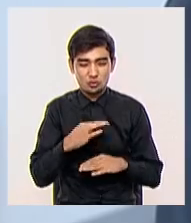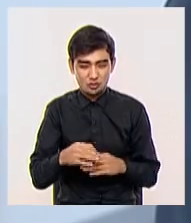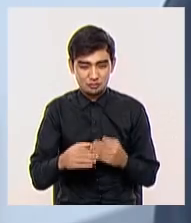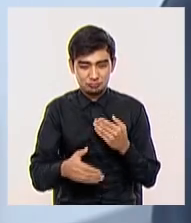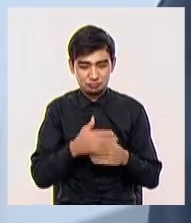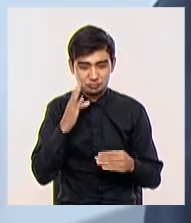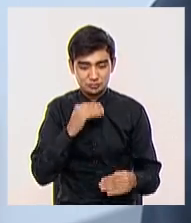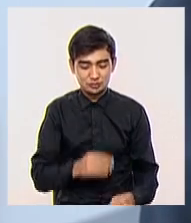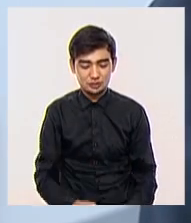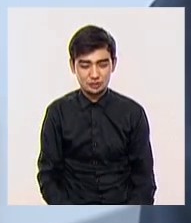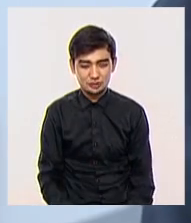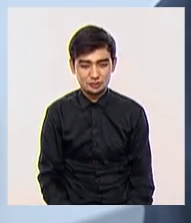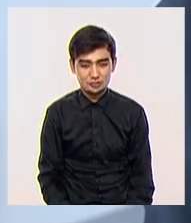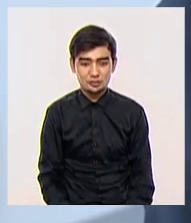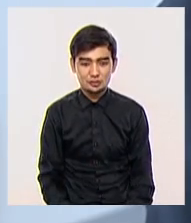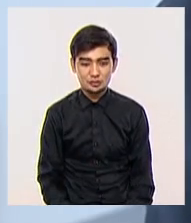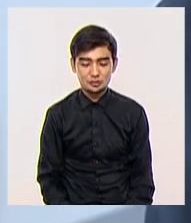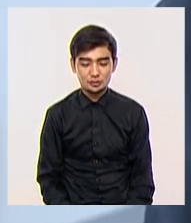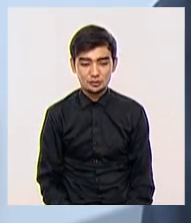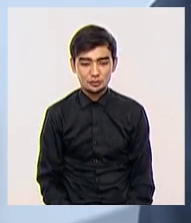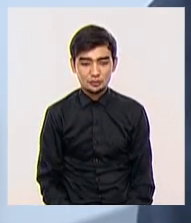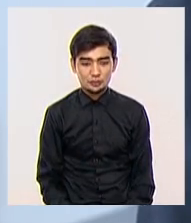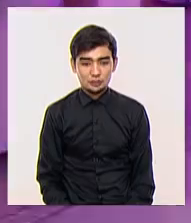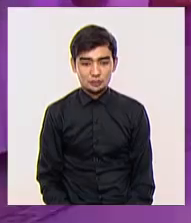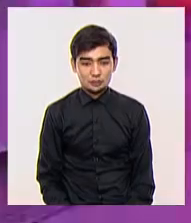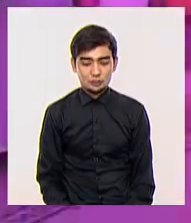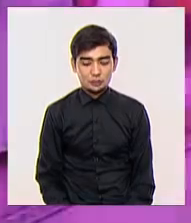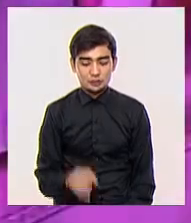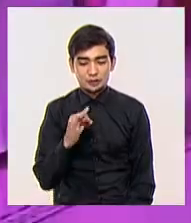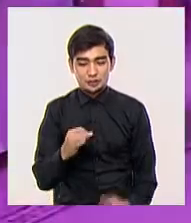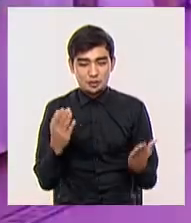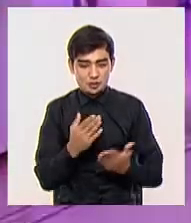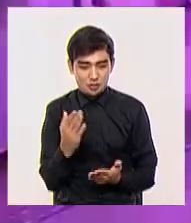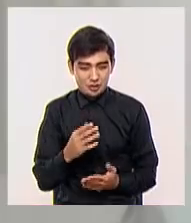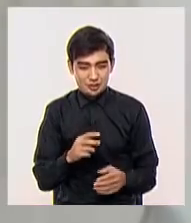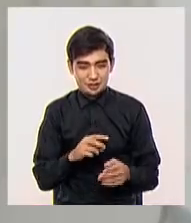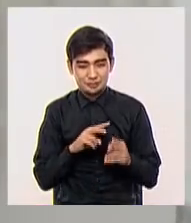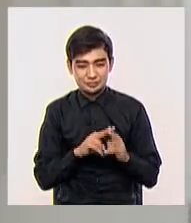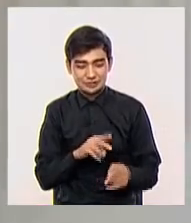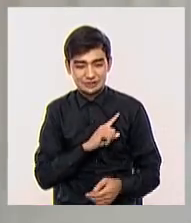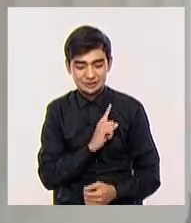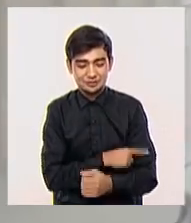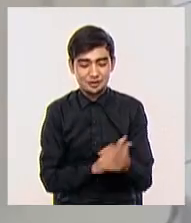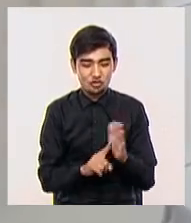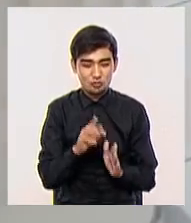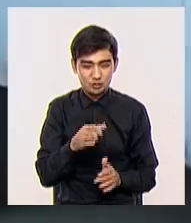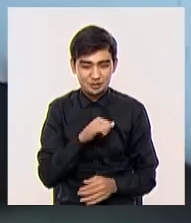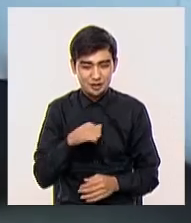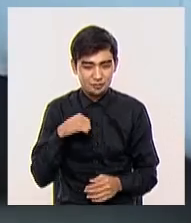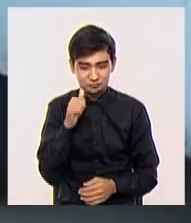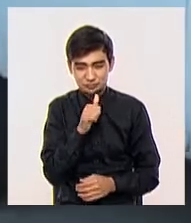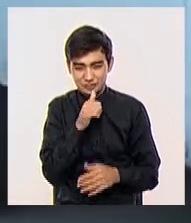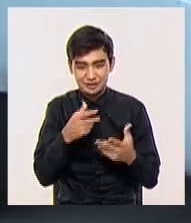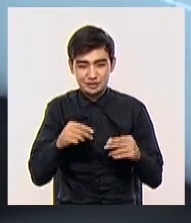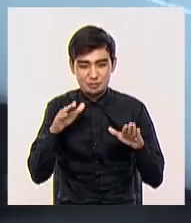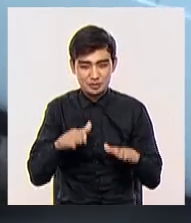Жаңа кәсіпкерлік нысанды, яғни ресторанның қызметін уақытша тоқтатып тұруға. Оған қандай күшті құрылымдар жұмдырылады? Ең көп жасырын той